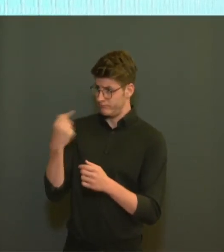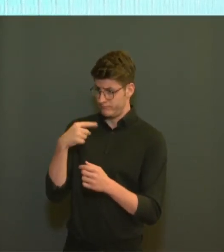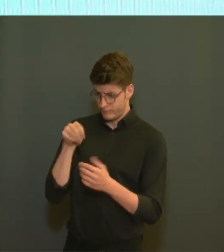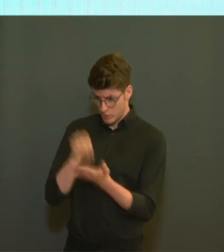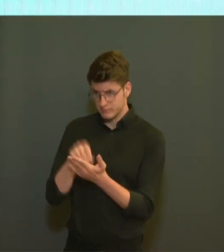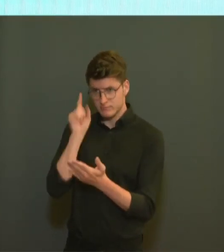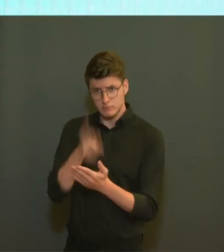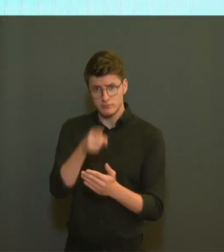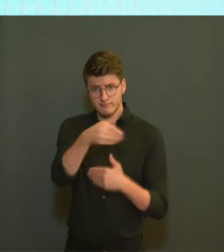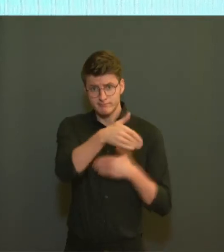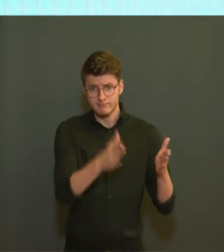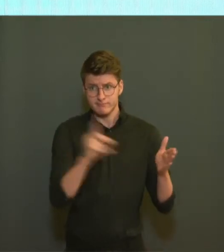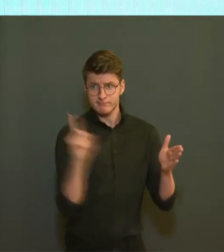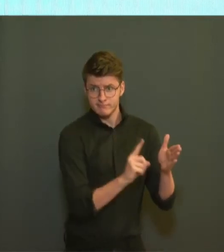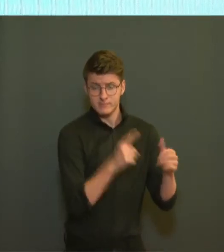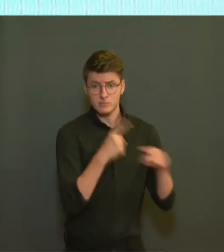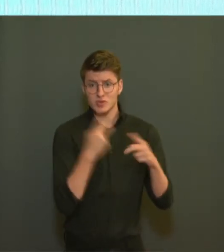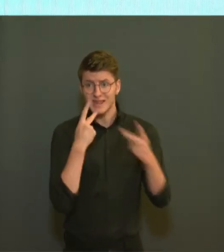opvolgt.